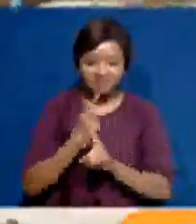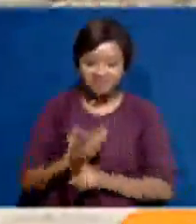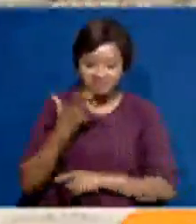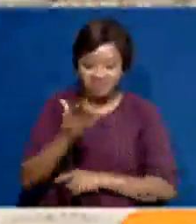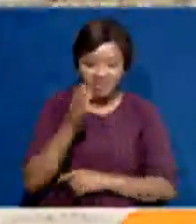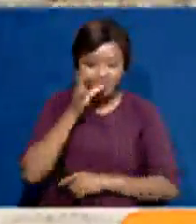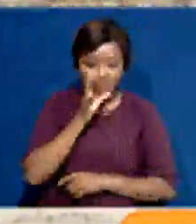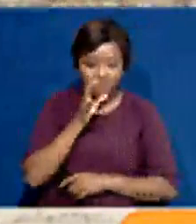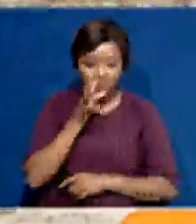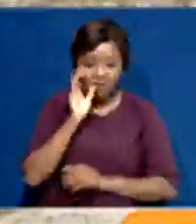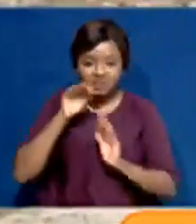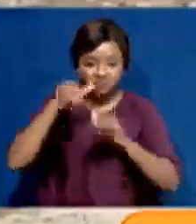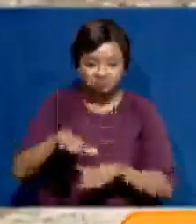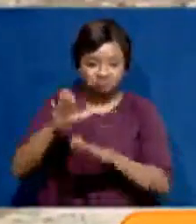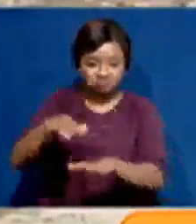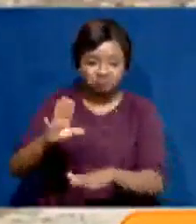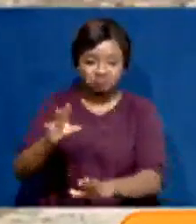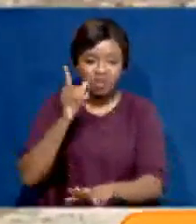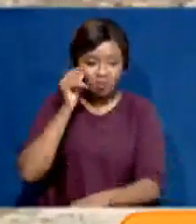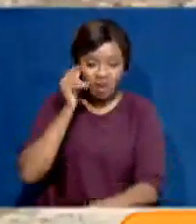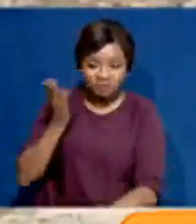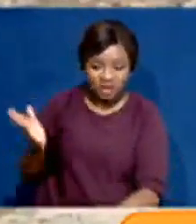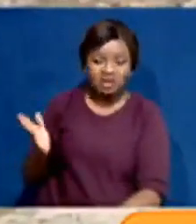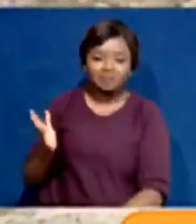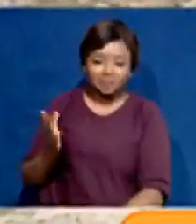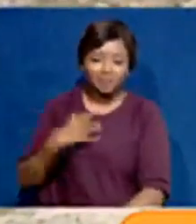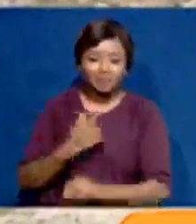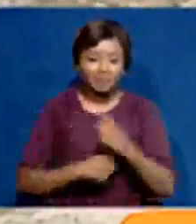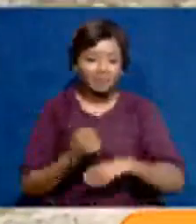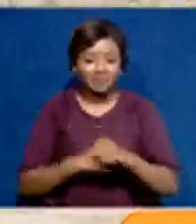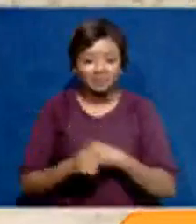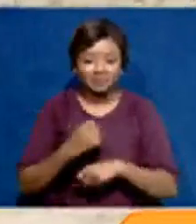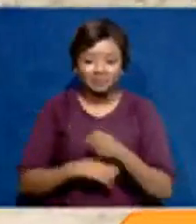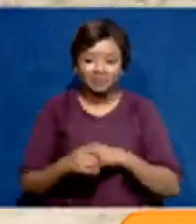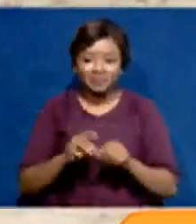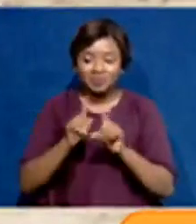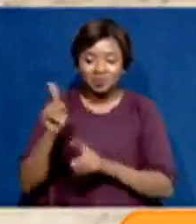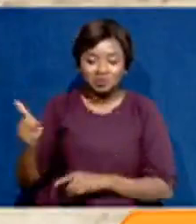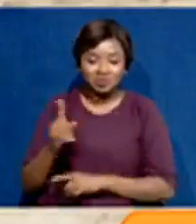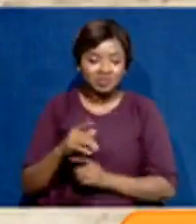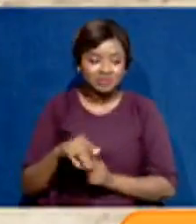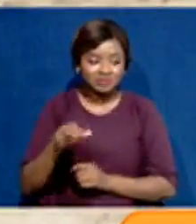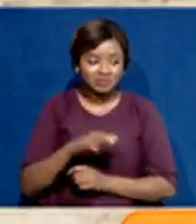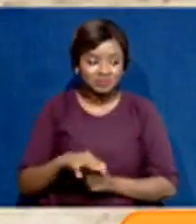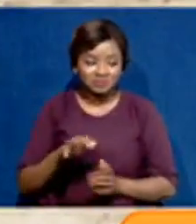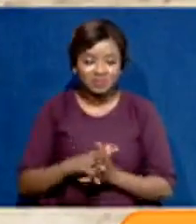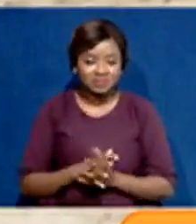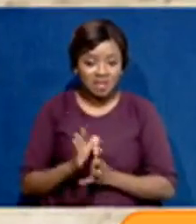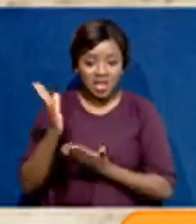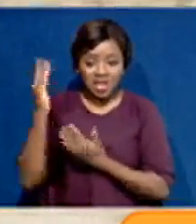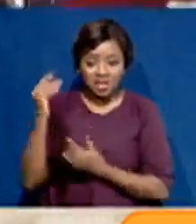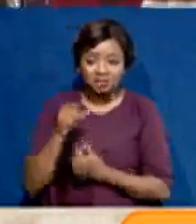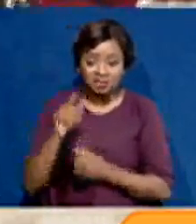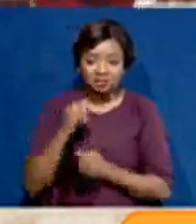embarked on a beach cleanliness exercise ahead of guest arrivals. The sandy beaches of Mombasa are expected to